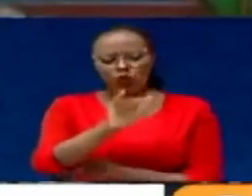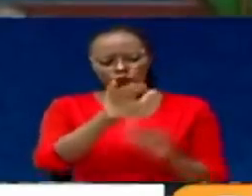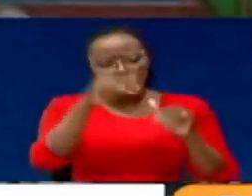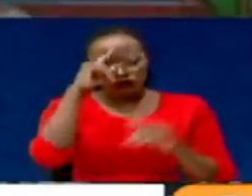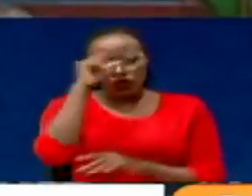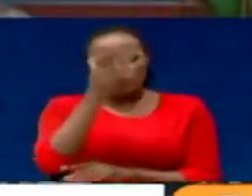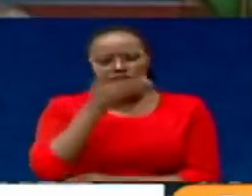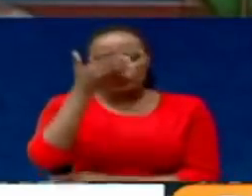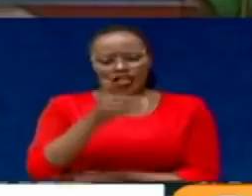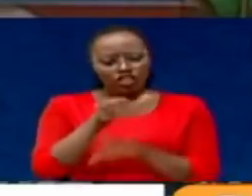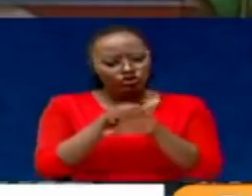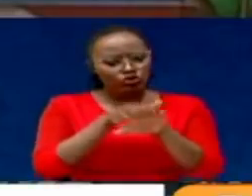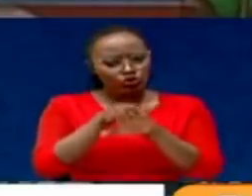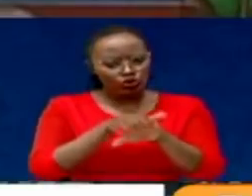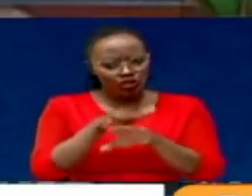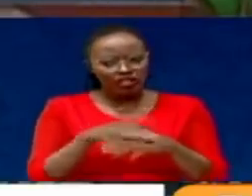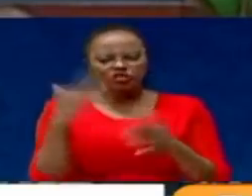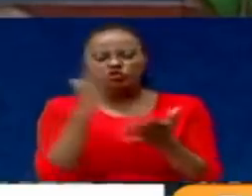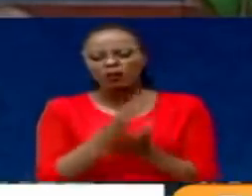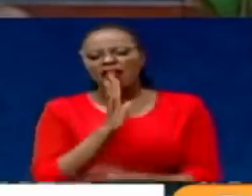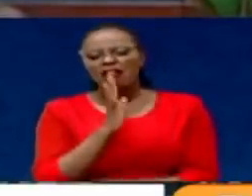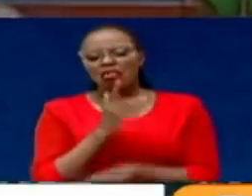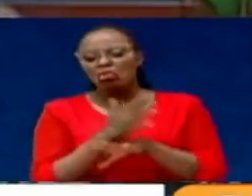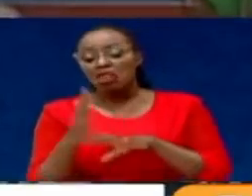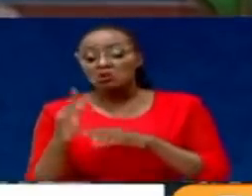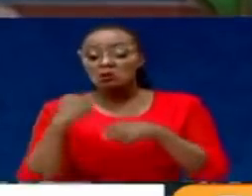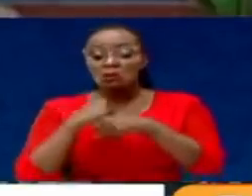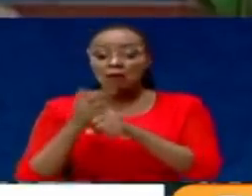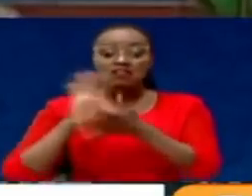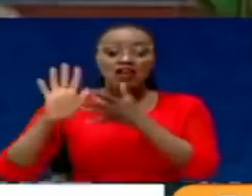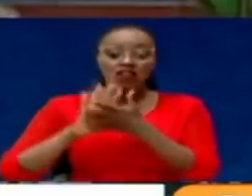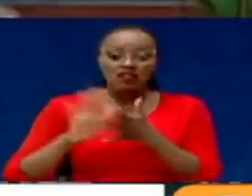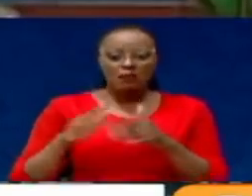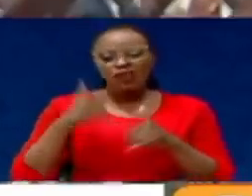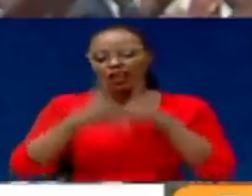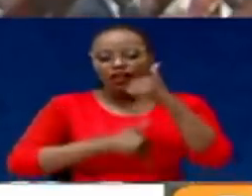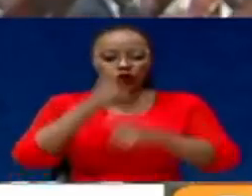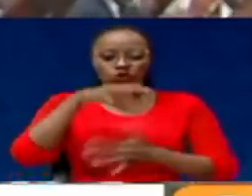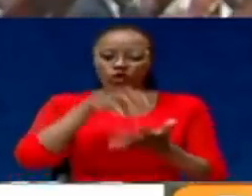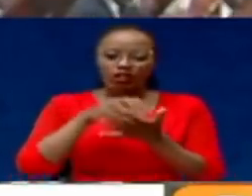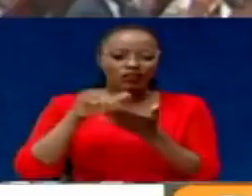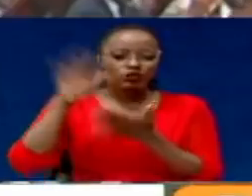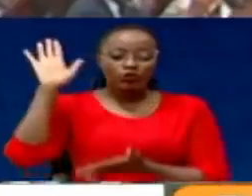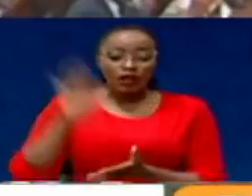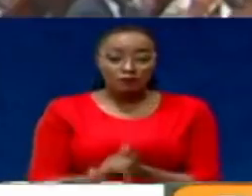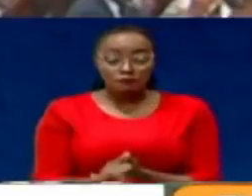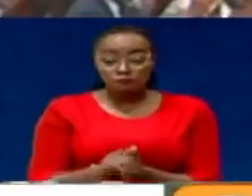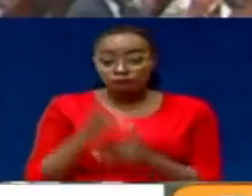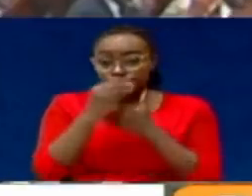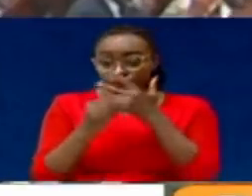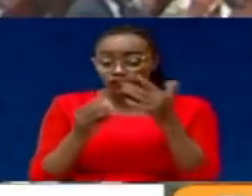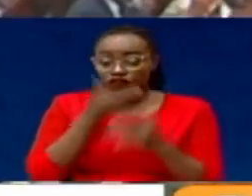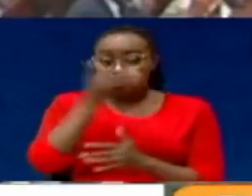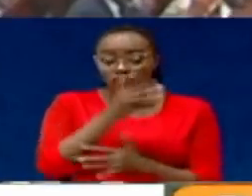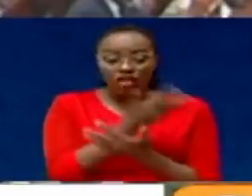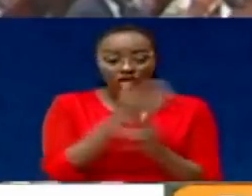okay. Council. Yeah, enter pole. Watch a speedy. Mimi sipelekagwe mbio, my friend. I'm a fan of cases. Sonko akionekana kurusha makombora